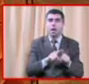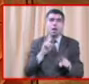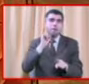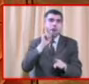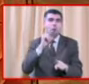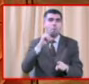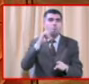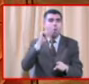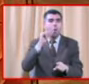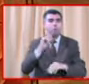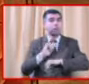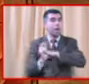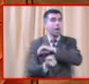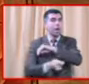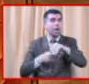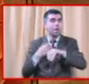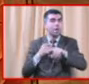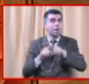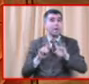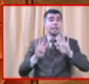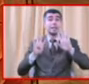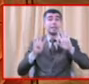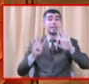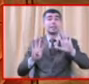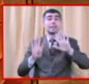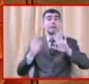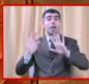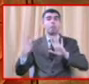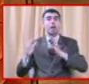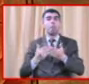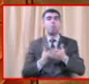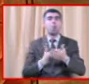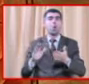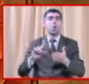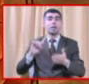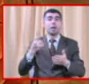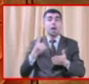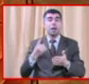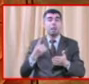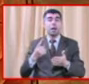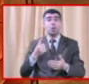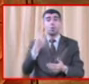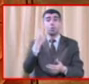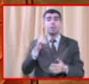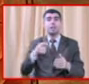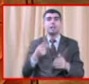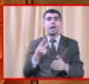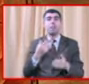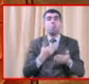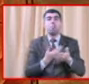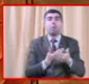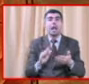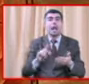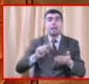قلت 900 مليون درهم هذا السنة، الدعم الاجتماعي هذا السنة 2.1 مليار درهم. إذن